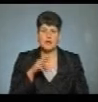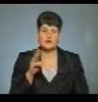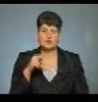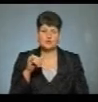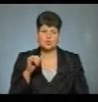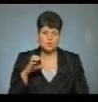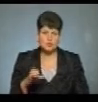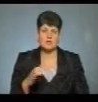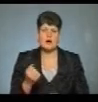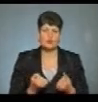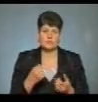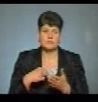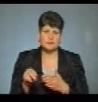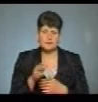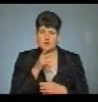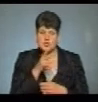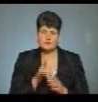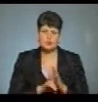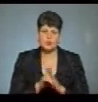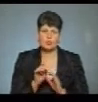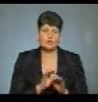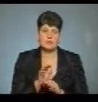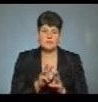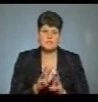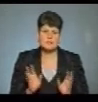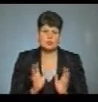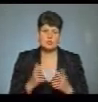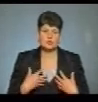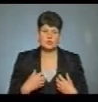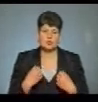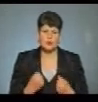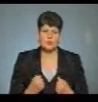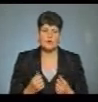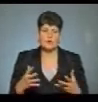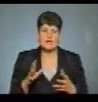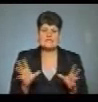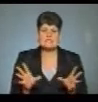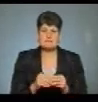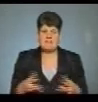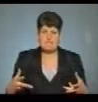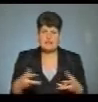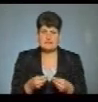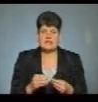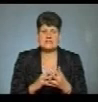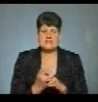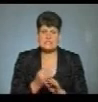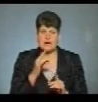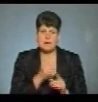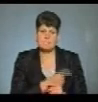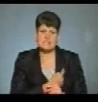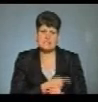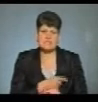Джуса, автомобілі придбали під час пілотного проєкту Міністерства охорони здоров'я по співфінансуванню «Сільська медицина